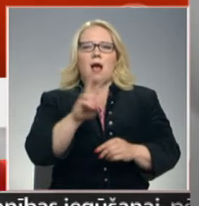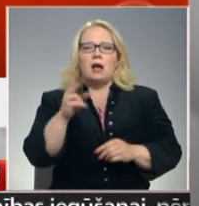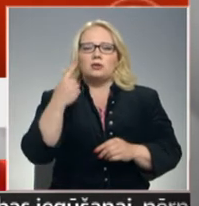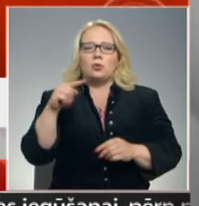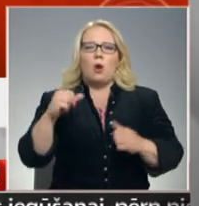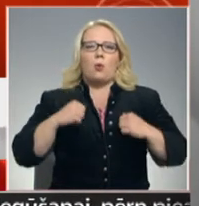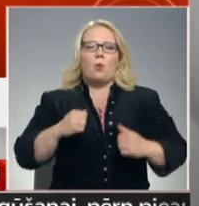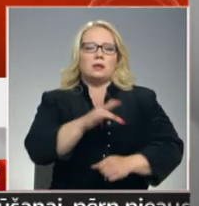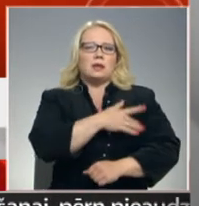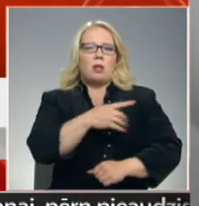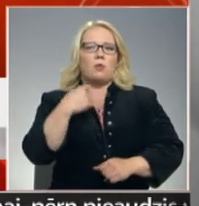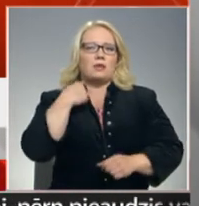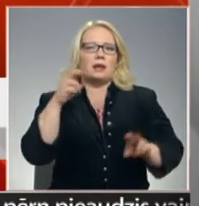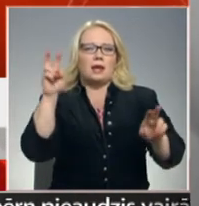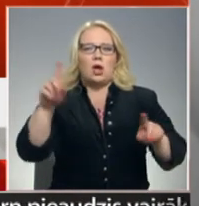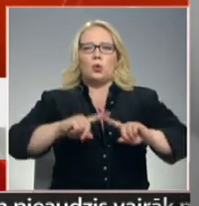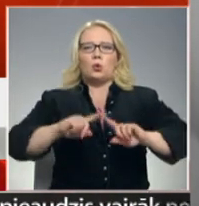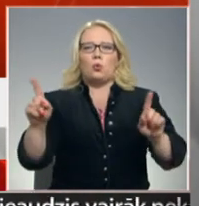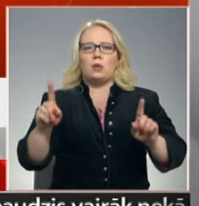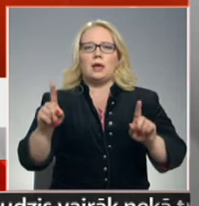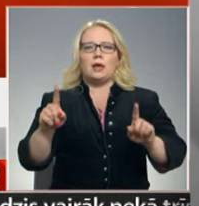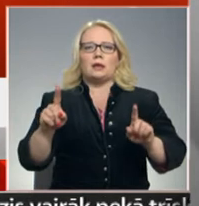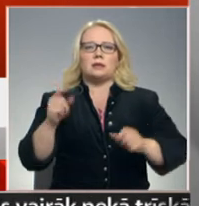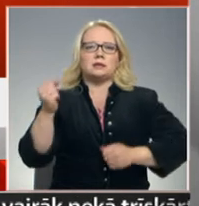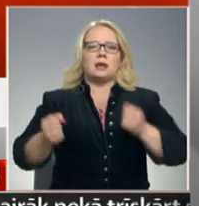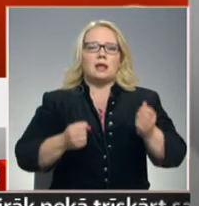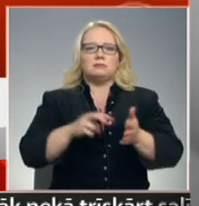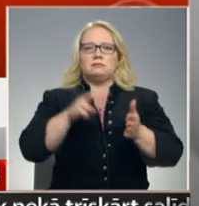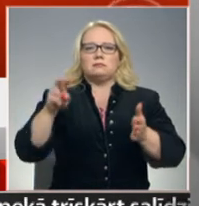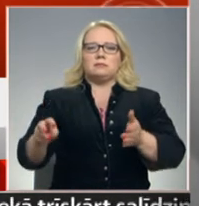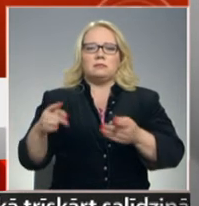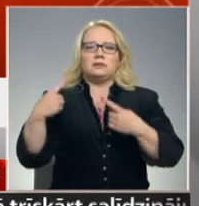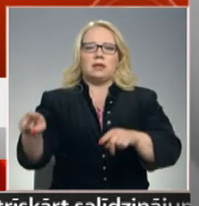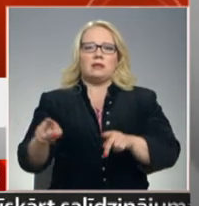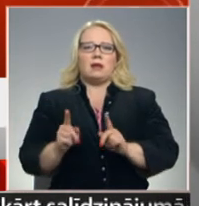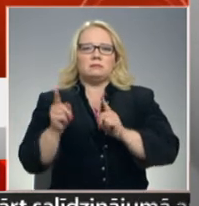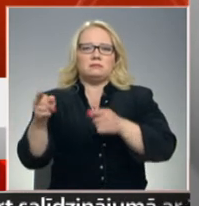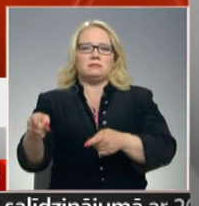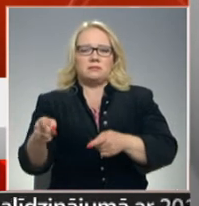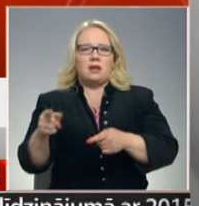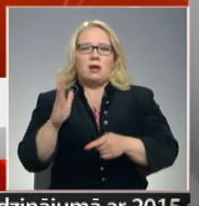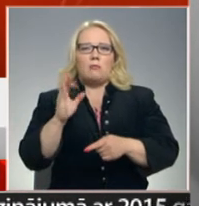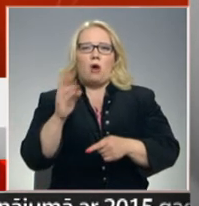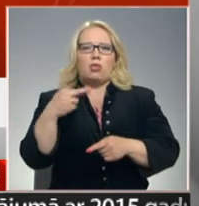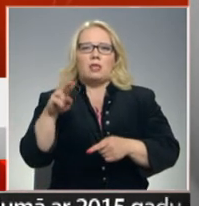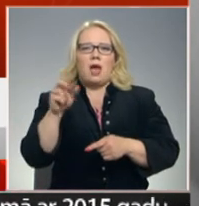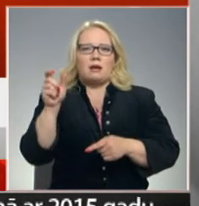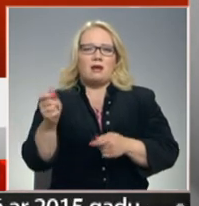piemēram, gods kalpot Rīgai, tūlīt ņems un skries projām un gribēs strādāt Bondara